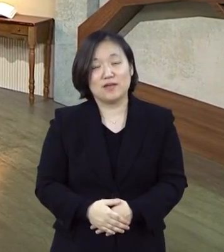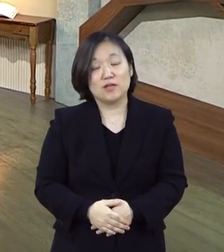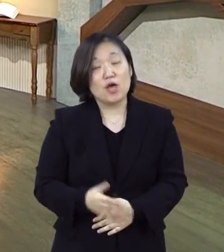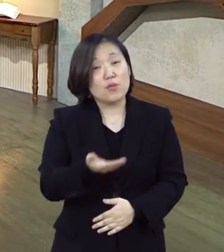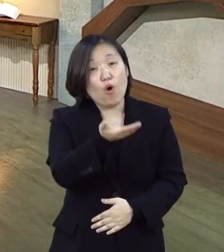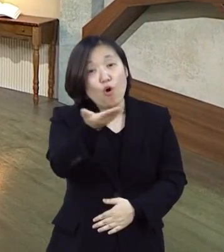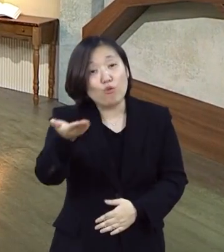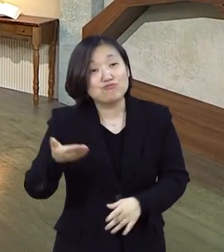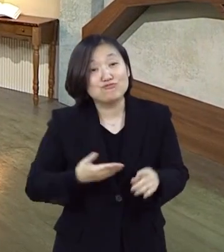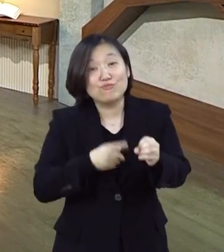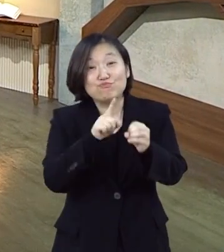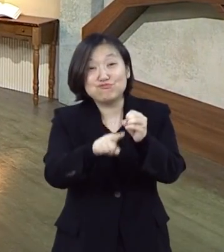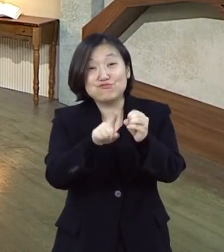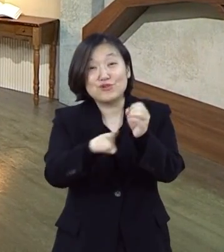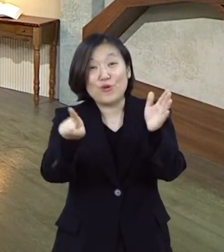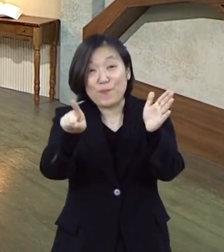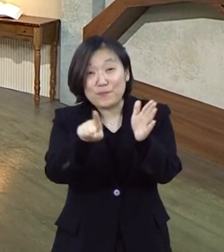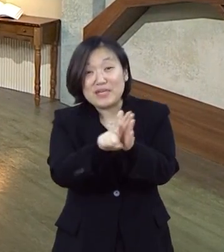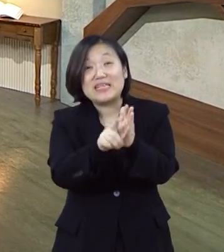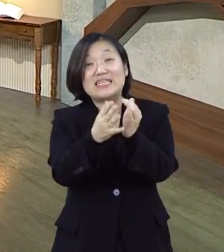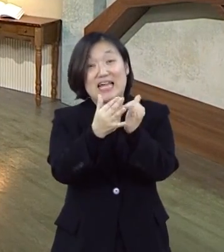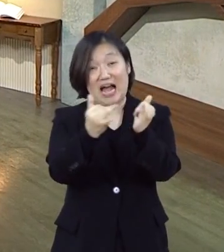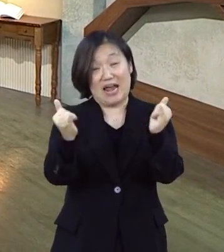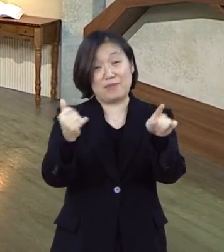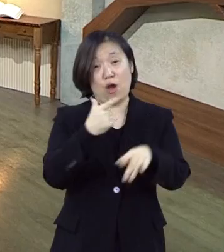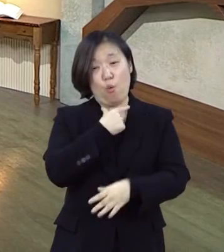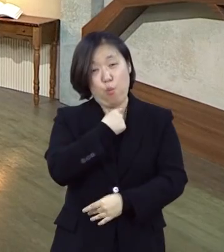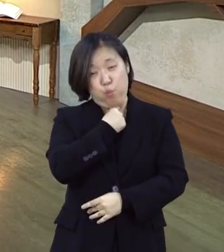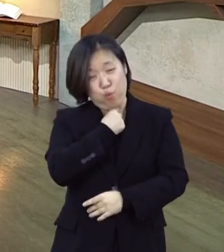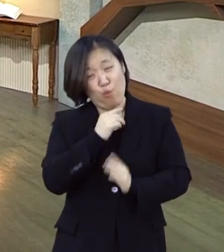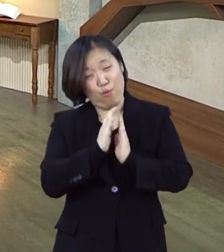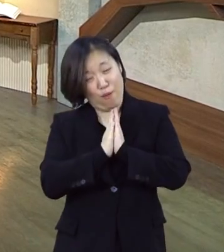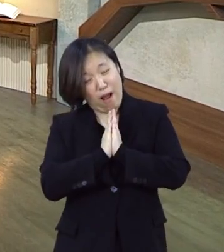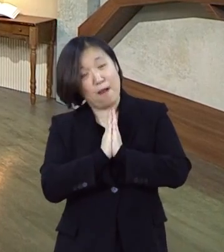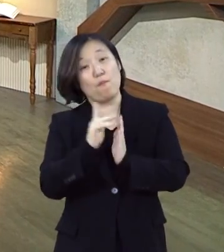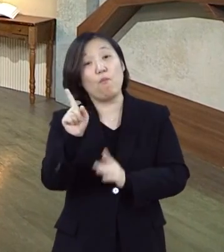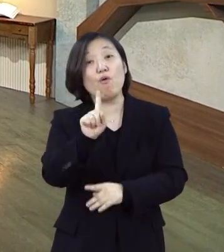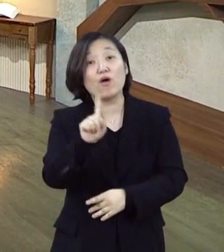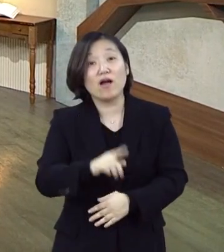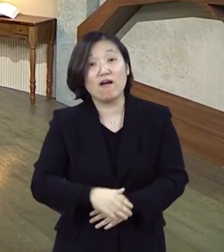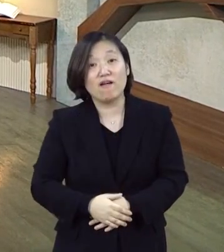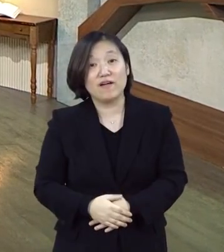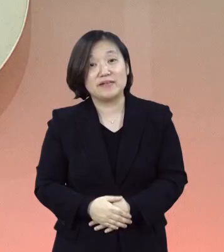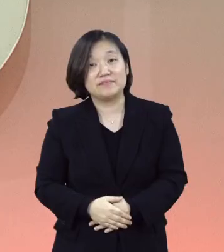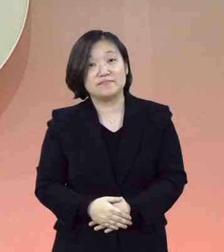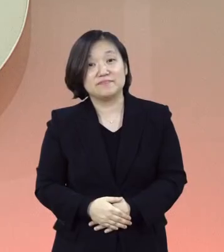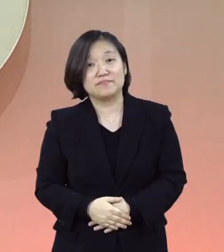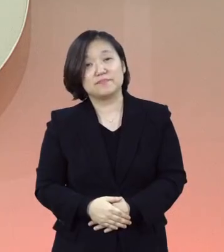어떤 원력을 지녀야 될까요? 어떤 원력을 갖춰야 될까요?